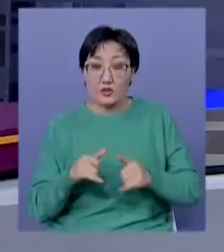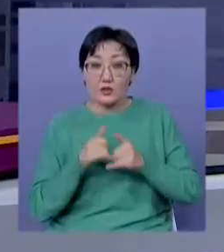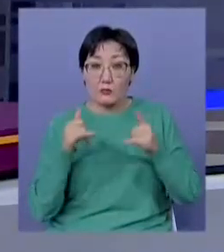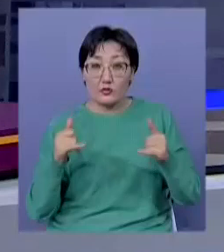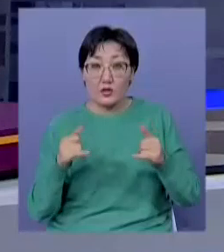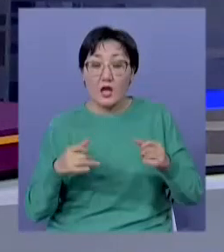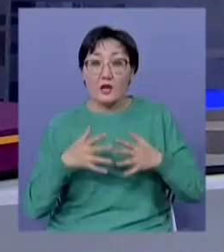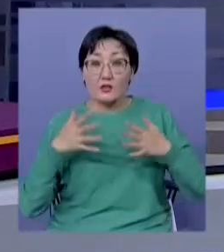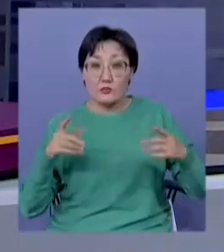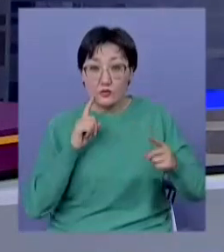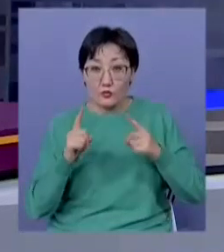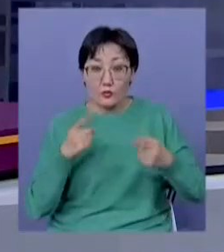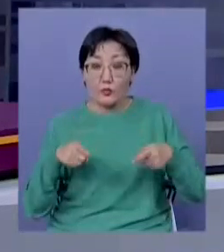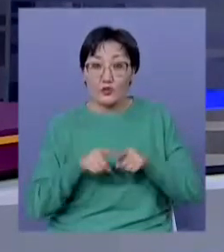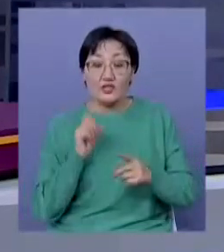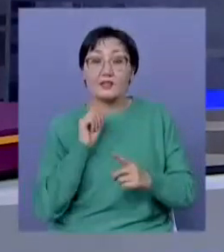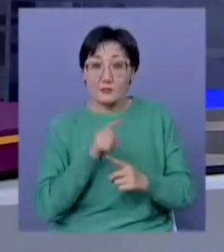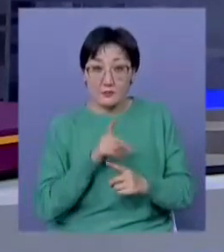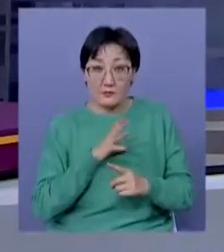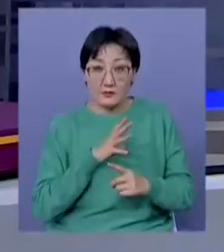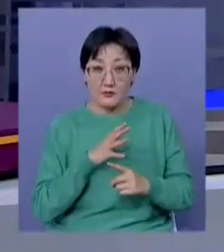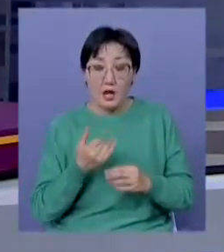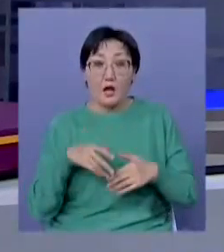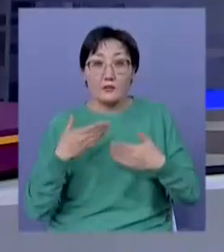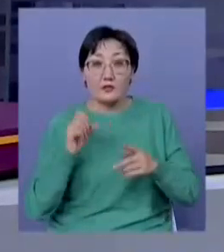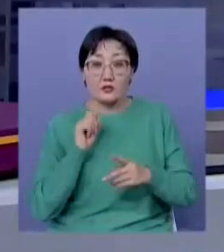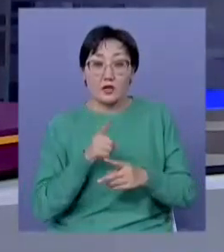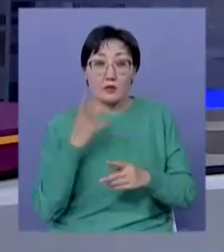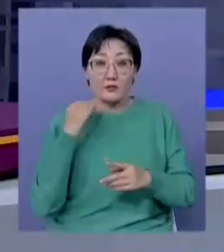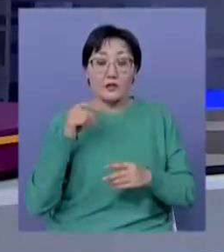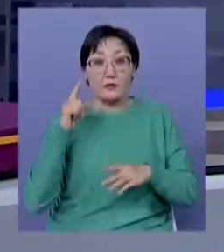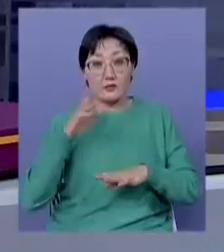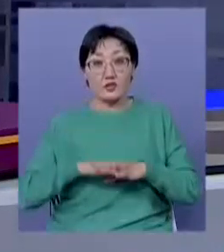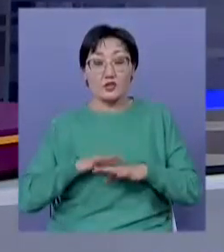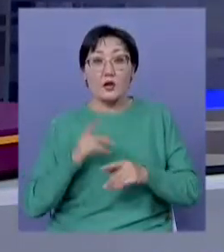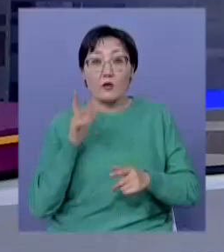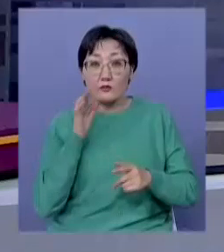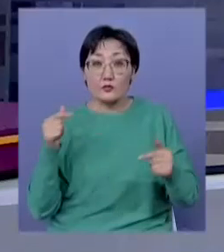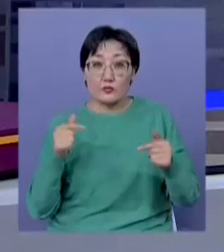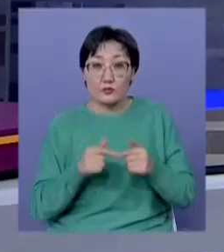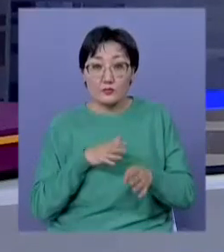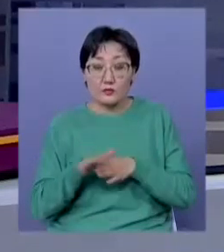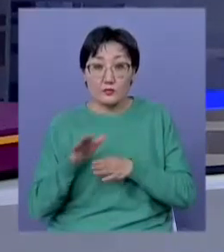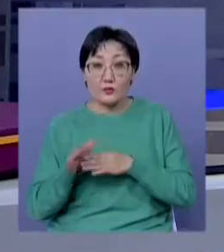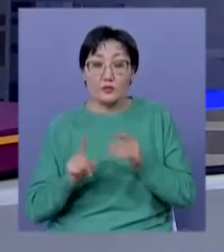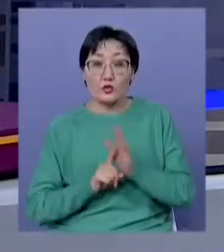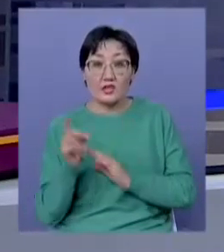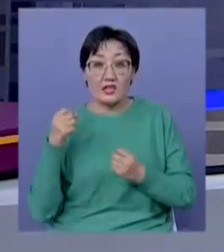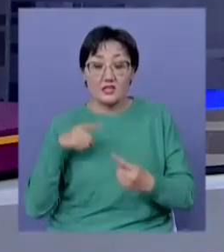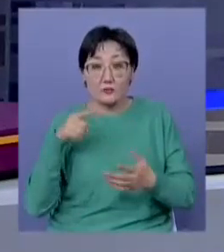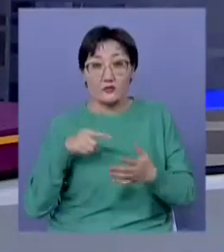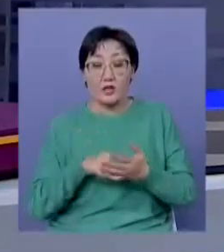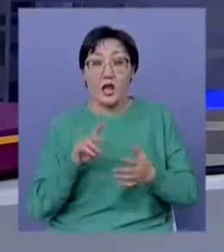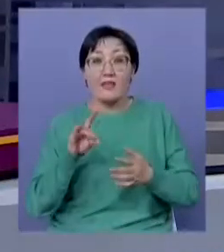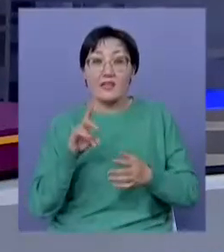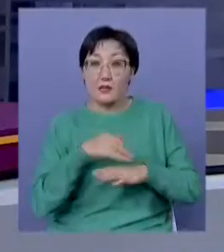туралы кеңейтілген кеңесте осындай тапсырма жүктеген еді. Берілген тапсырманы Алматы әкімдігі дер кезінде қолға алды. Осыған сәйкес қаладағы